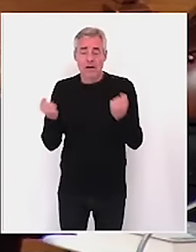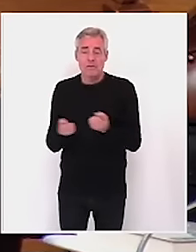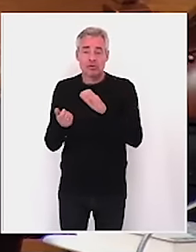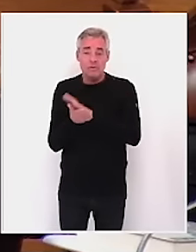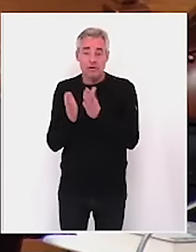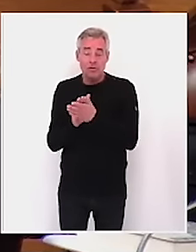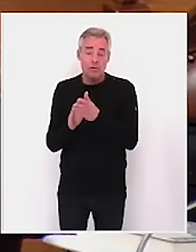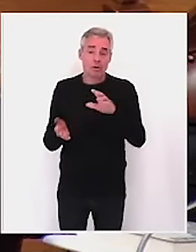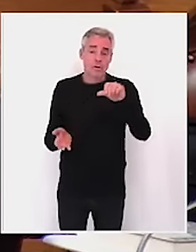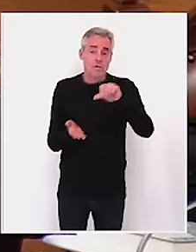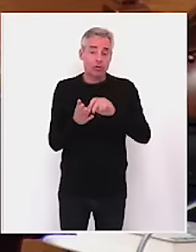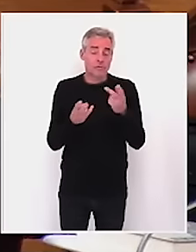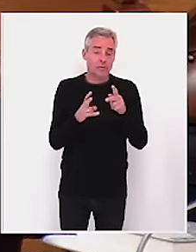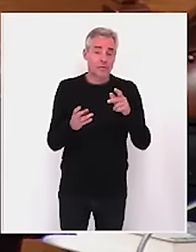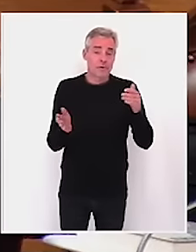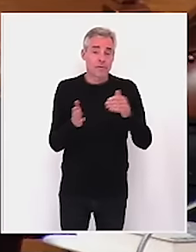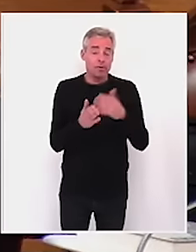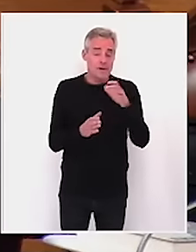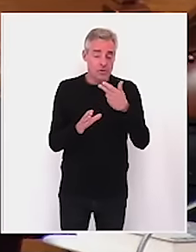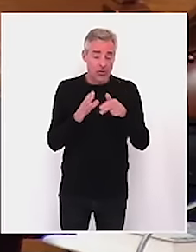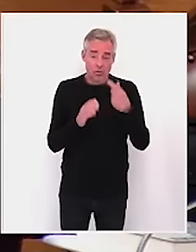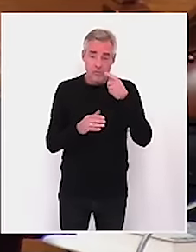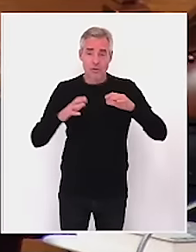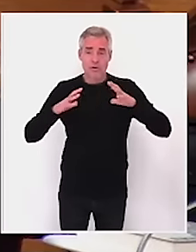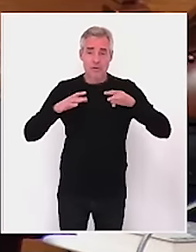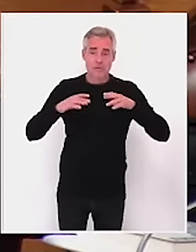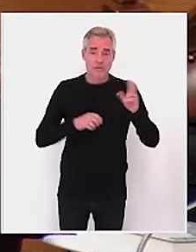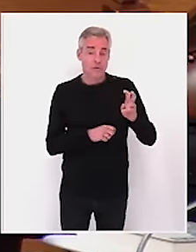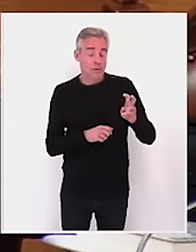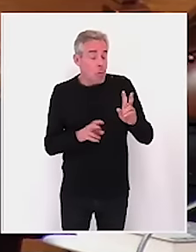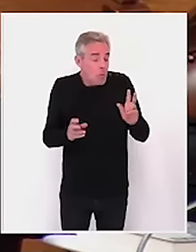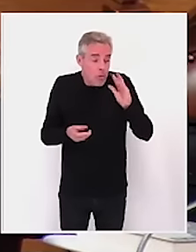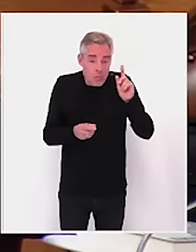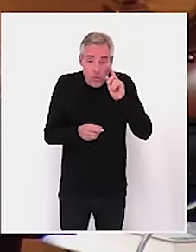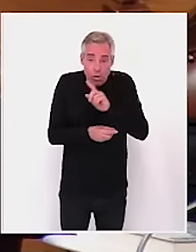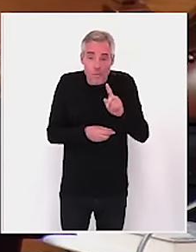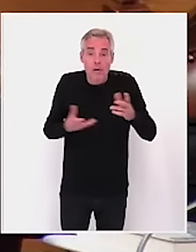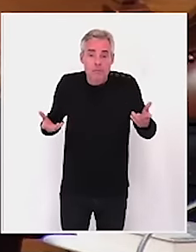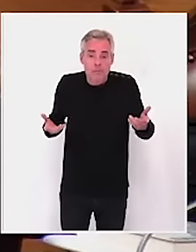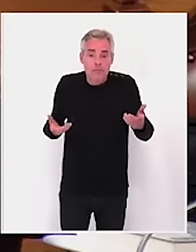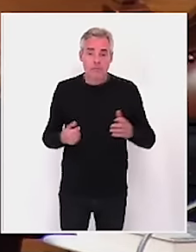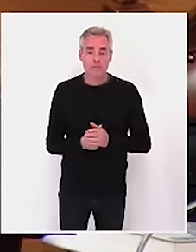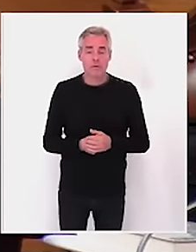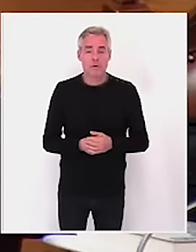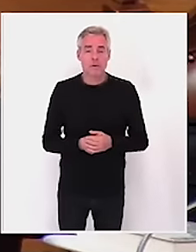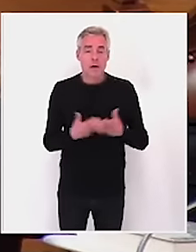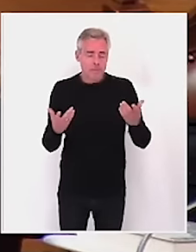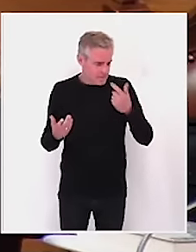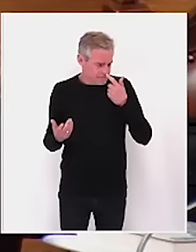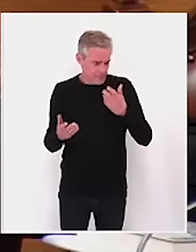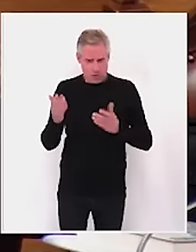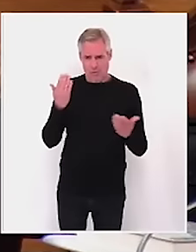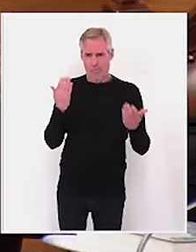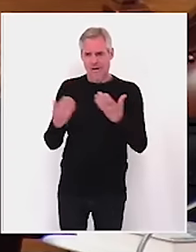l'association. Et puis au centre-ville, par exemple, une aide de 1500 euros pour des ambulations écologiques. On n'a aucun problème avec ce genre de délibération, avec ce genre de subvention. Mais pour